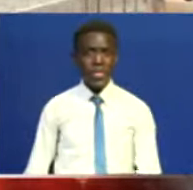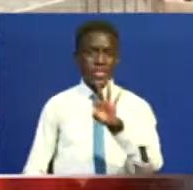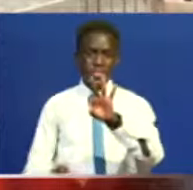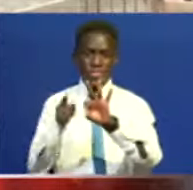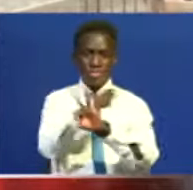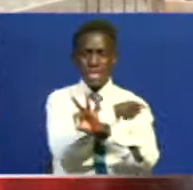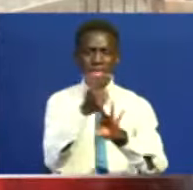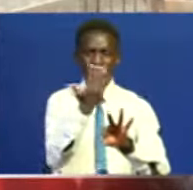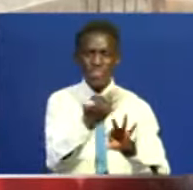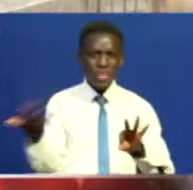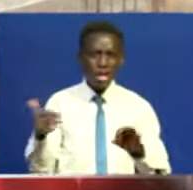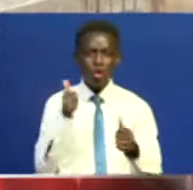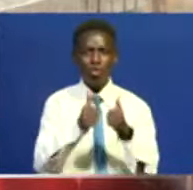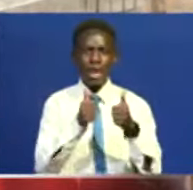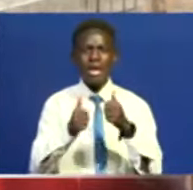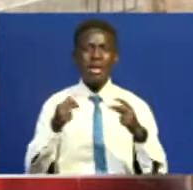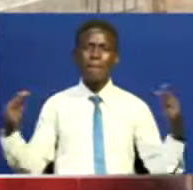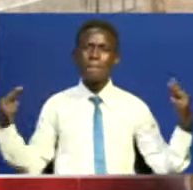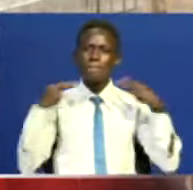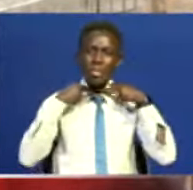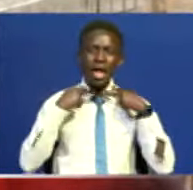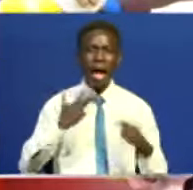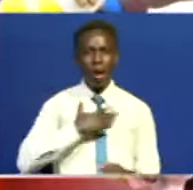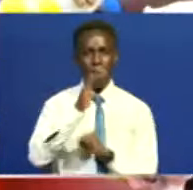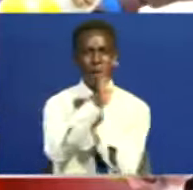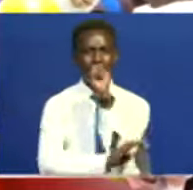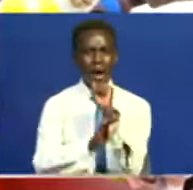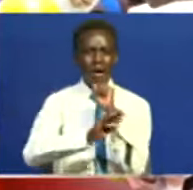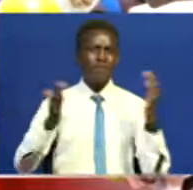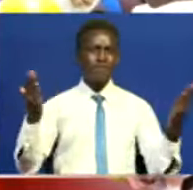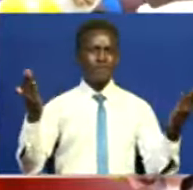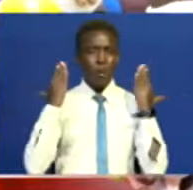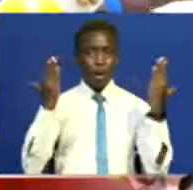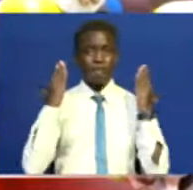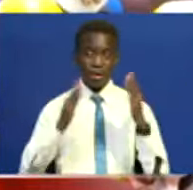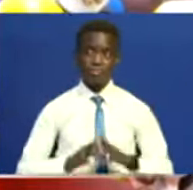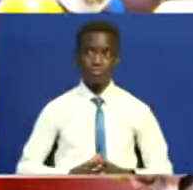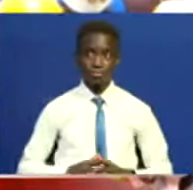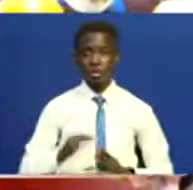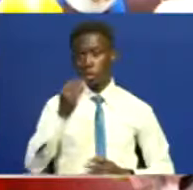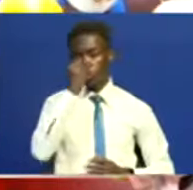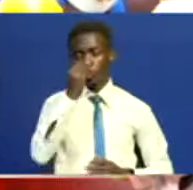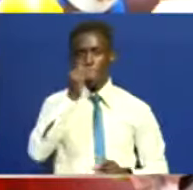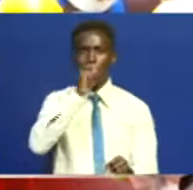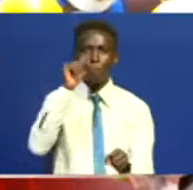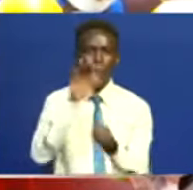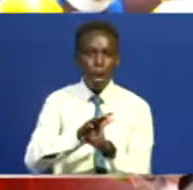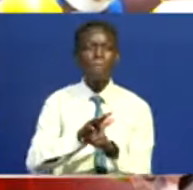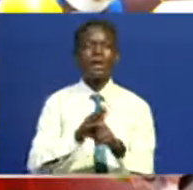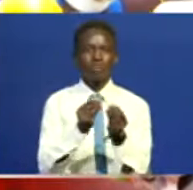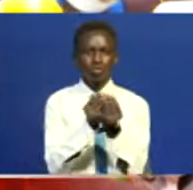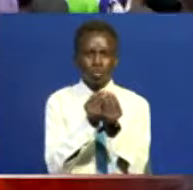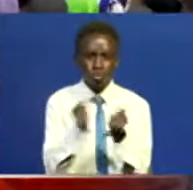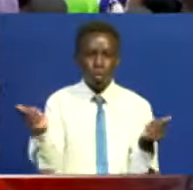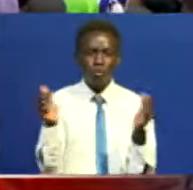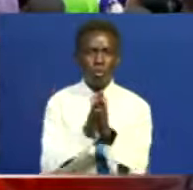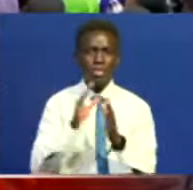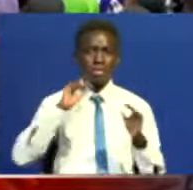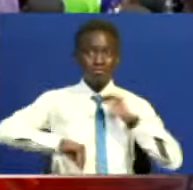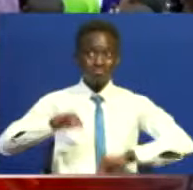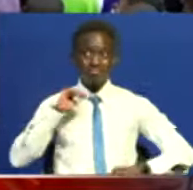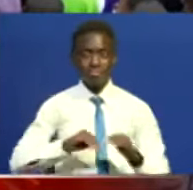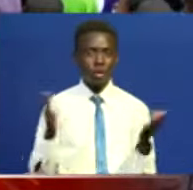backwards. Have held our country hostage forever. Ruto aliahidi kukabiliana na ufisadi katika asasi zote kuu za